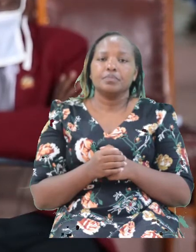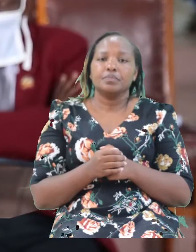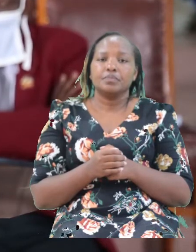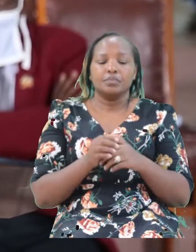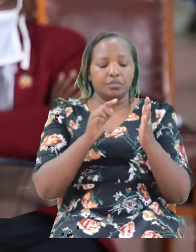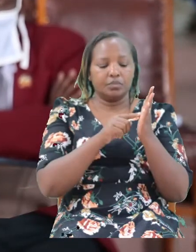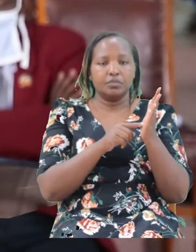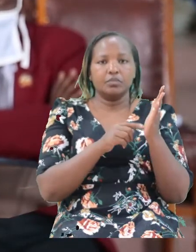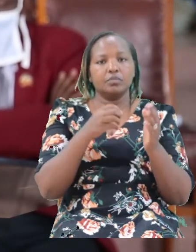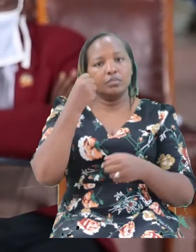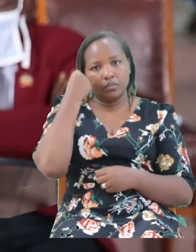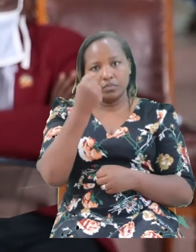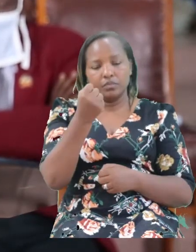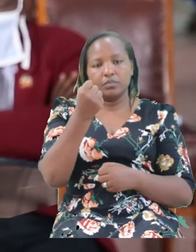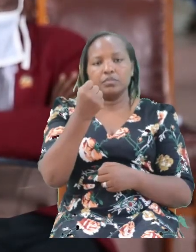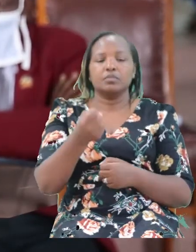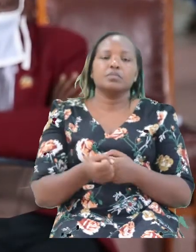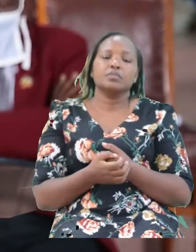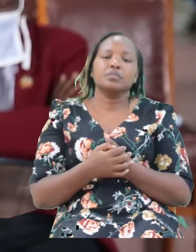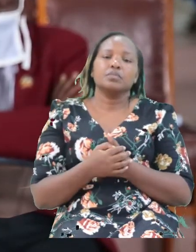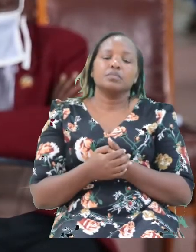Jambo la tano,